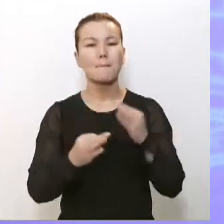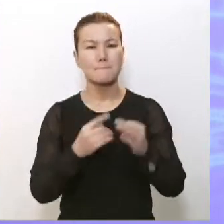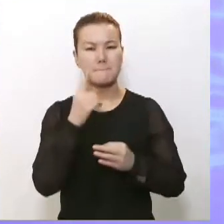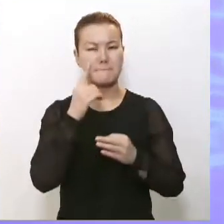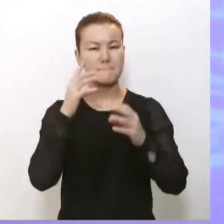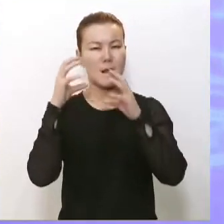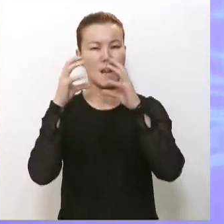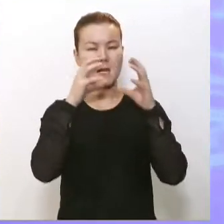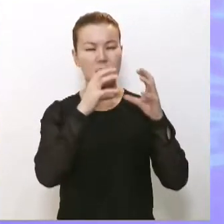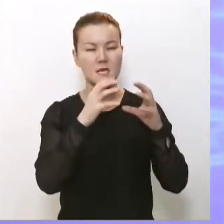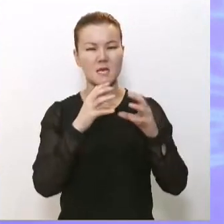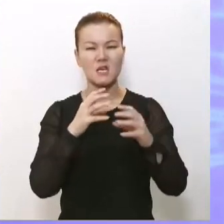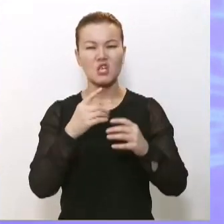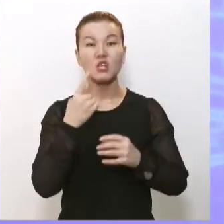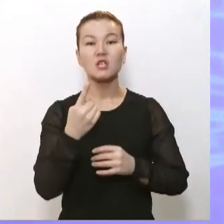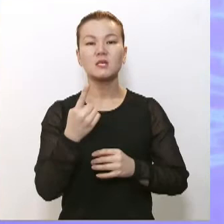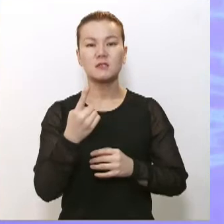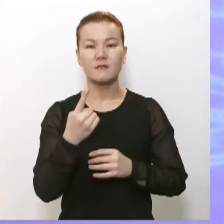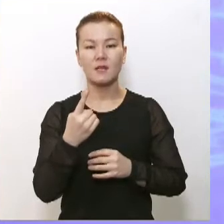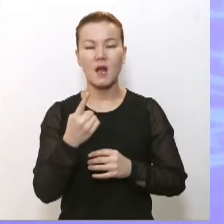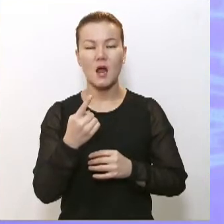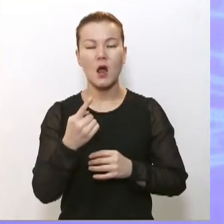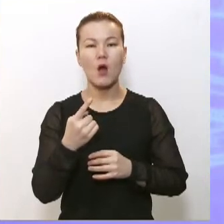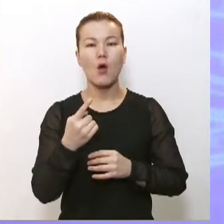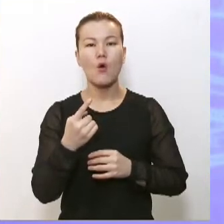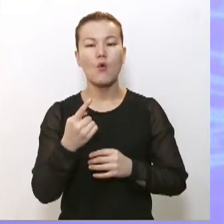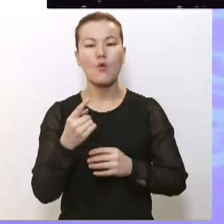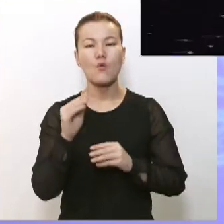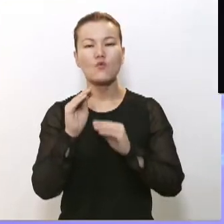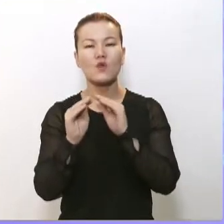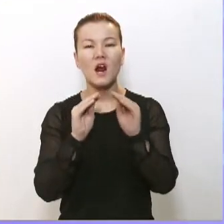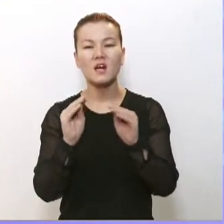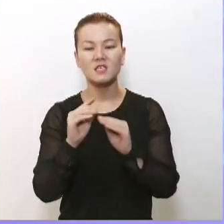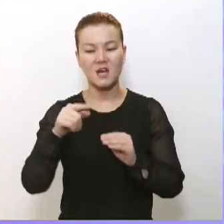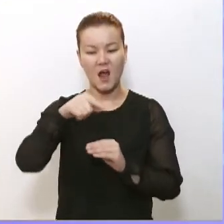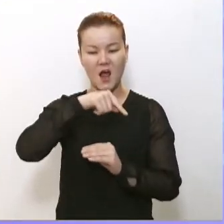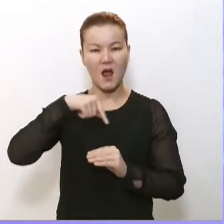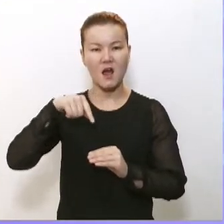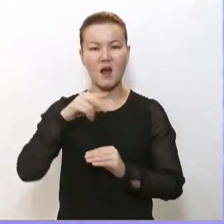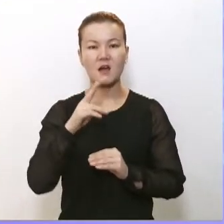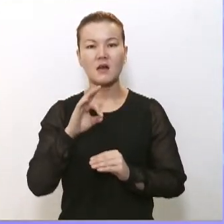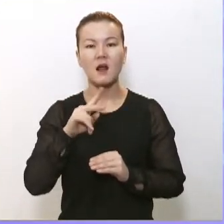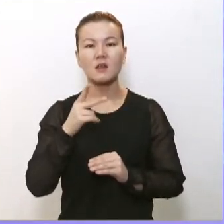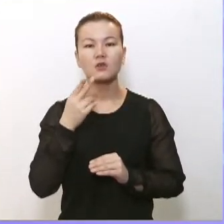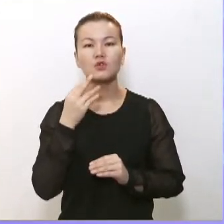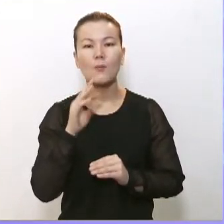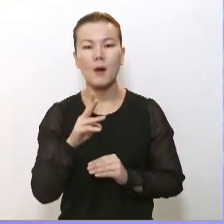единственная из всех планет украшенная кольцом как она называется